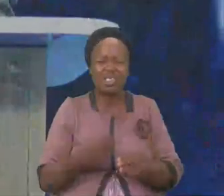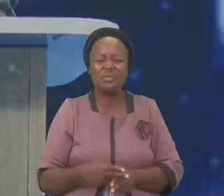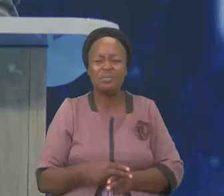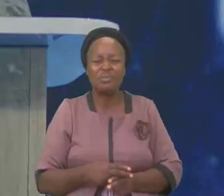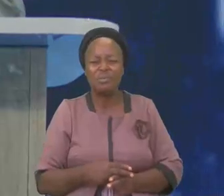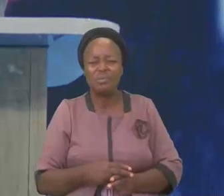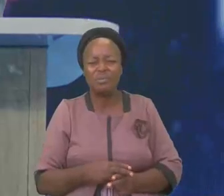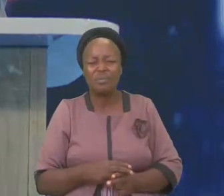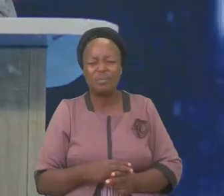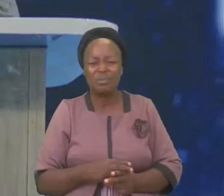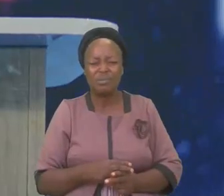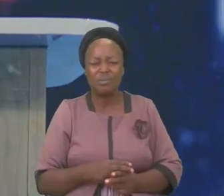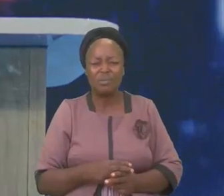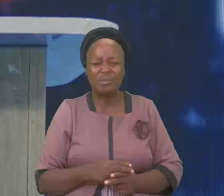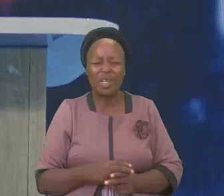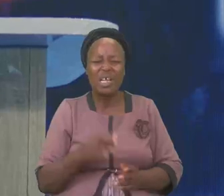Jésus.